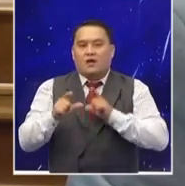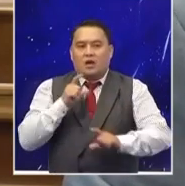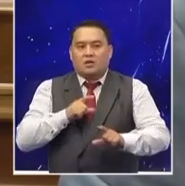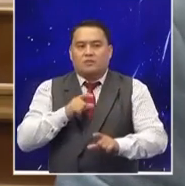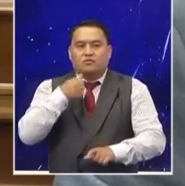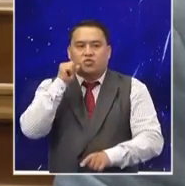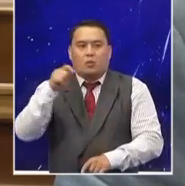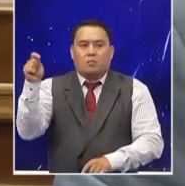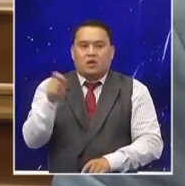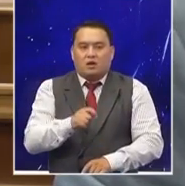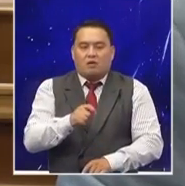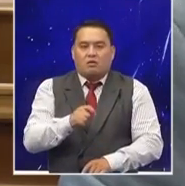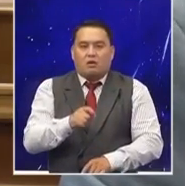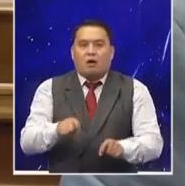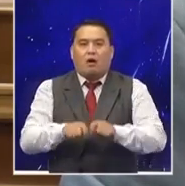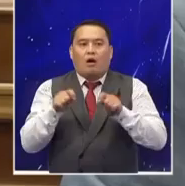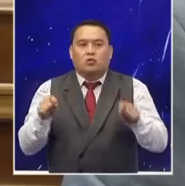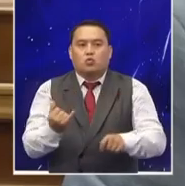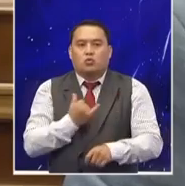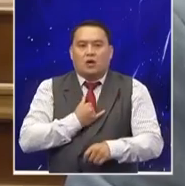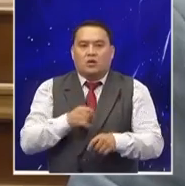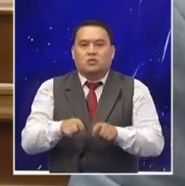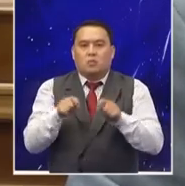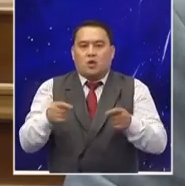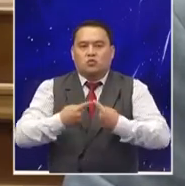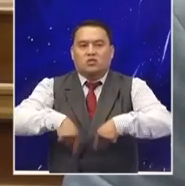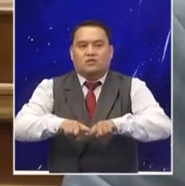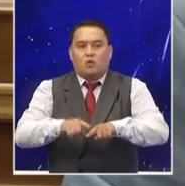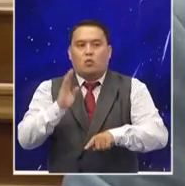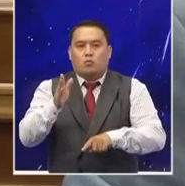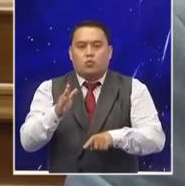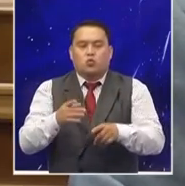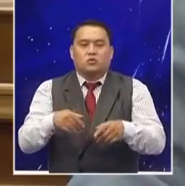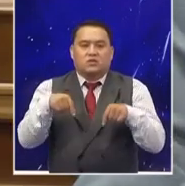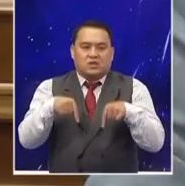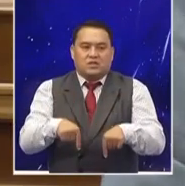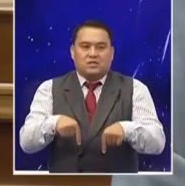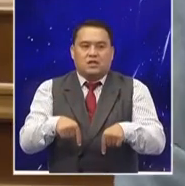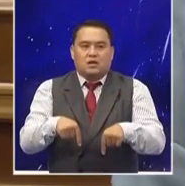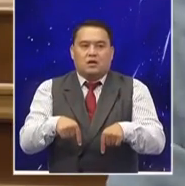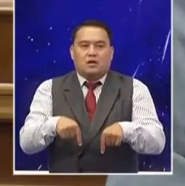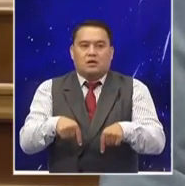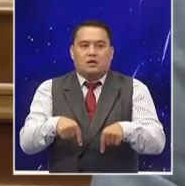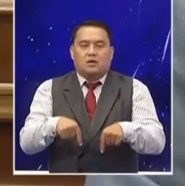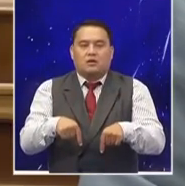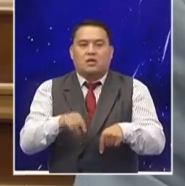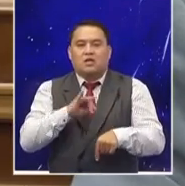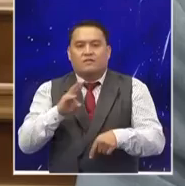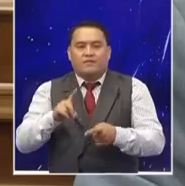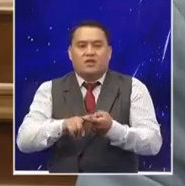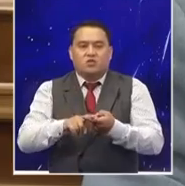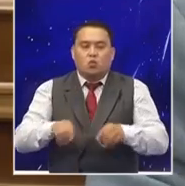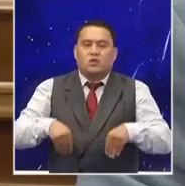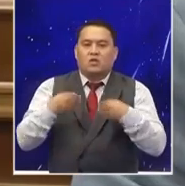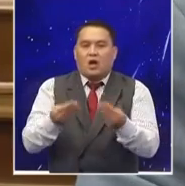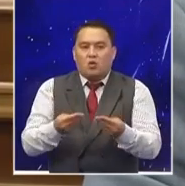приезжала с деканом а не открываетесь у нас базу свою и они будут базируется здесь реаниматологов да это инфекционистов дает